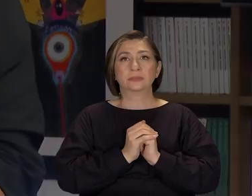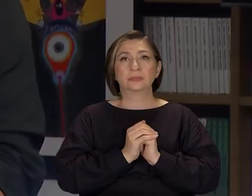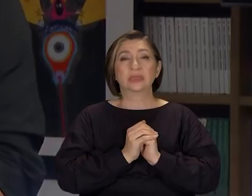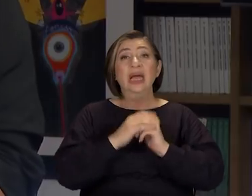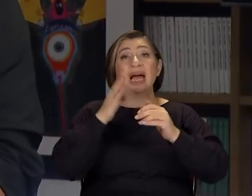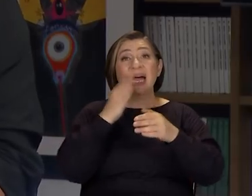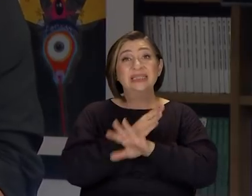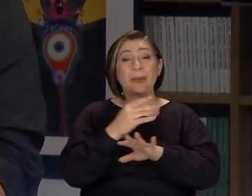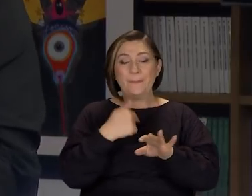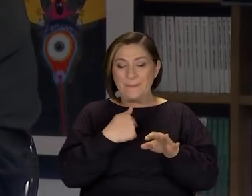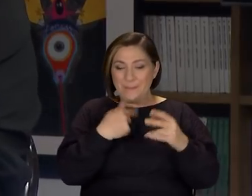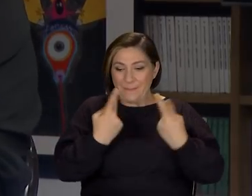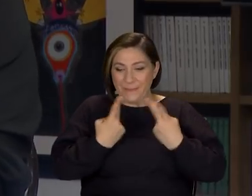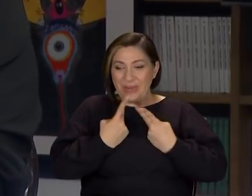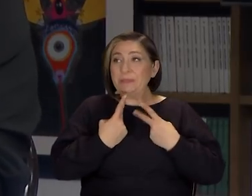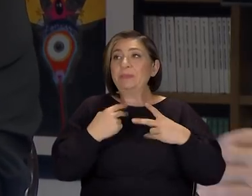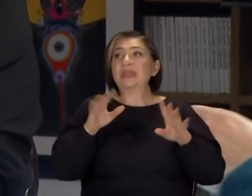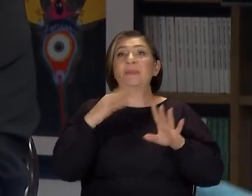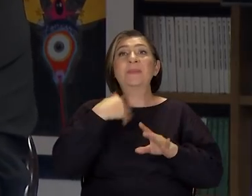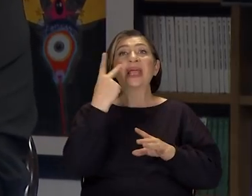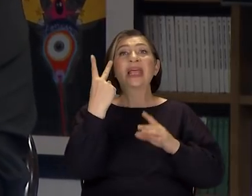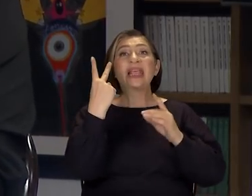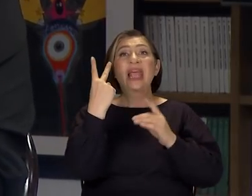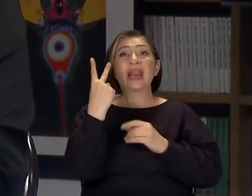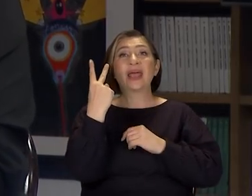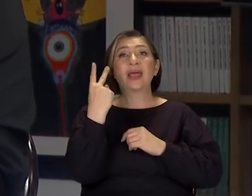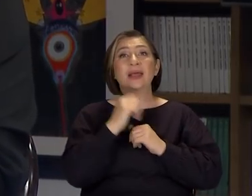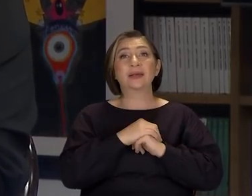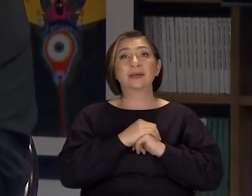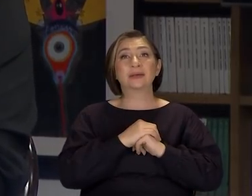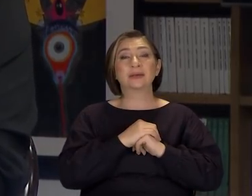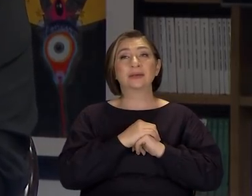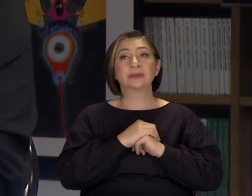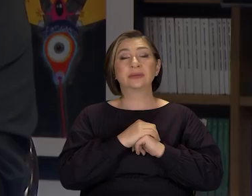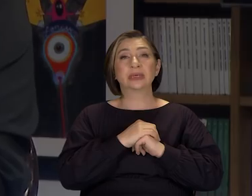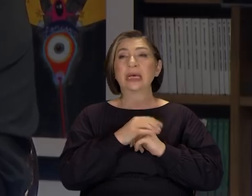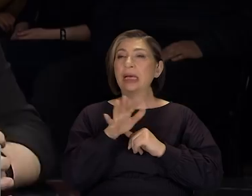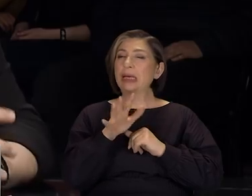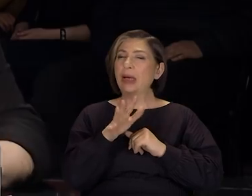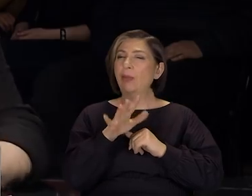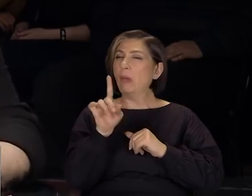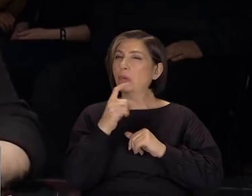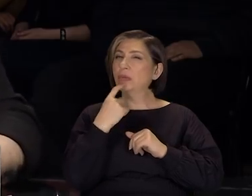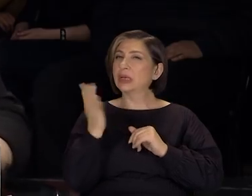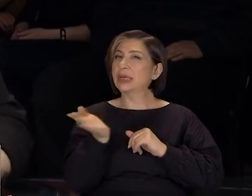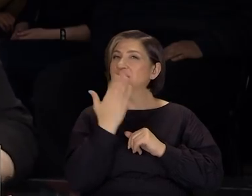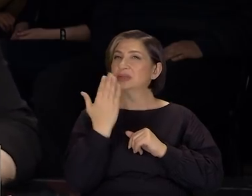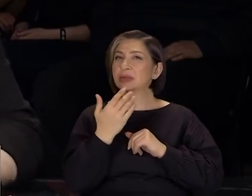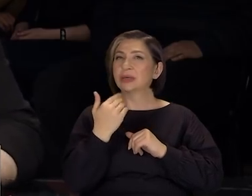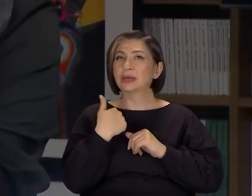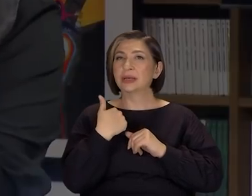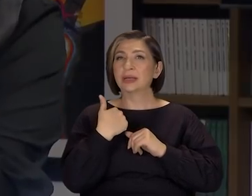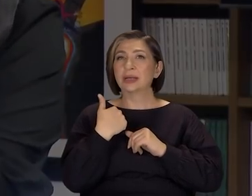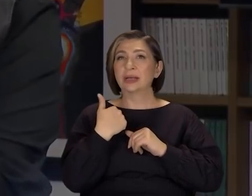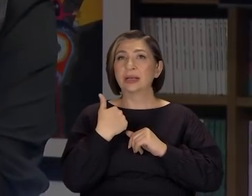Aslında benim meziyetim değil. Benim iki tane ya galiba 10 yılı geçti. 2 adet menajerime